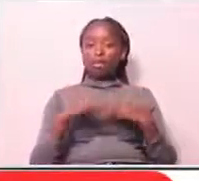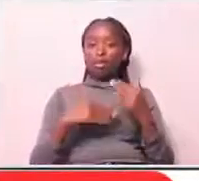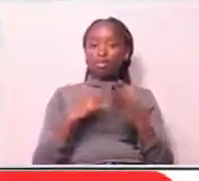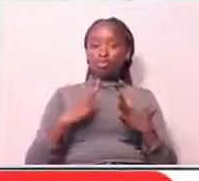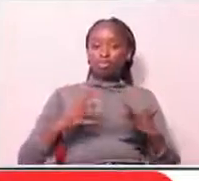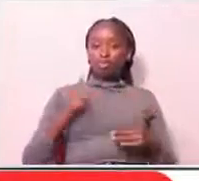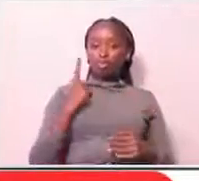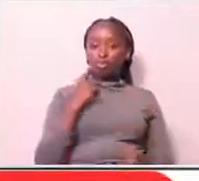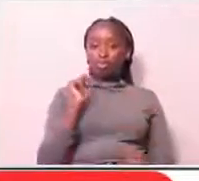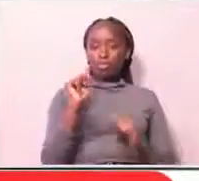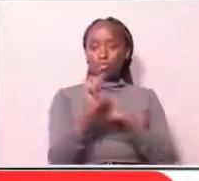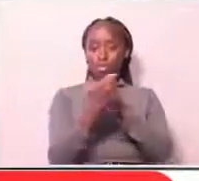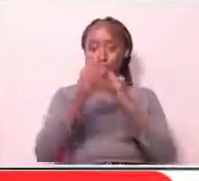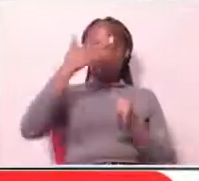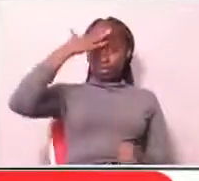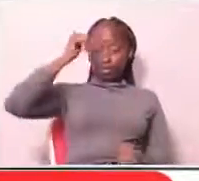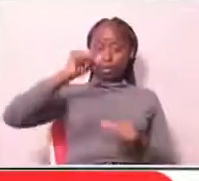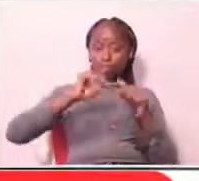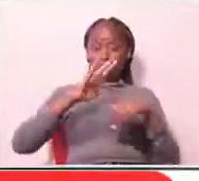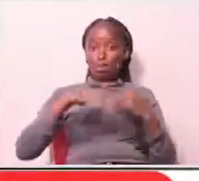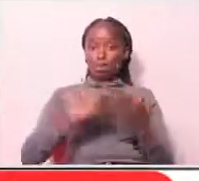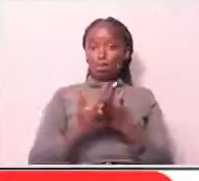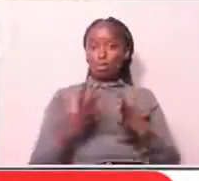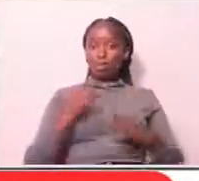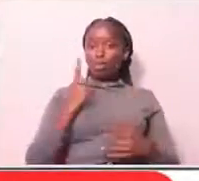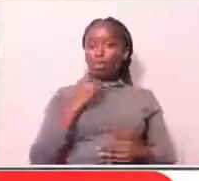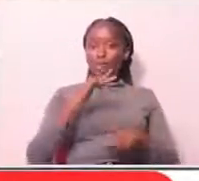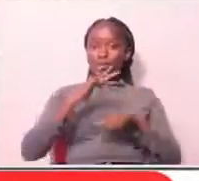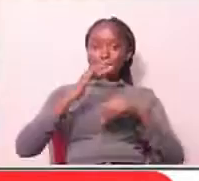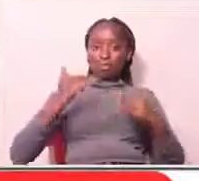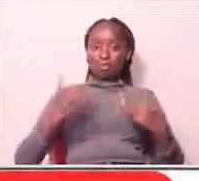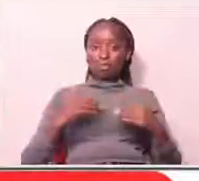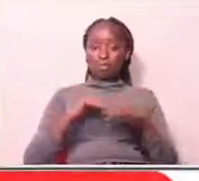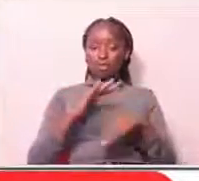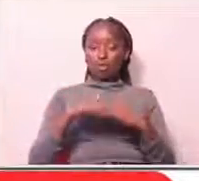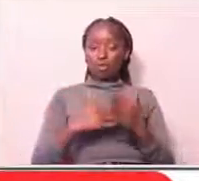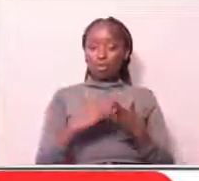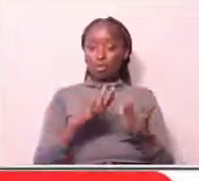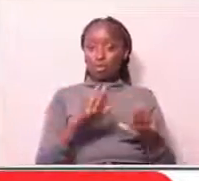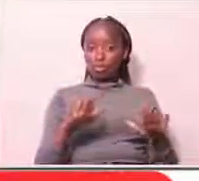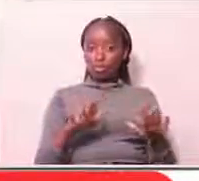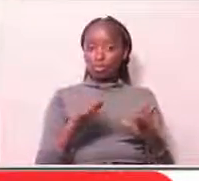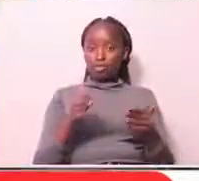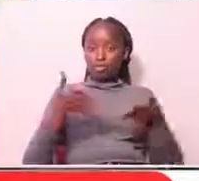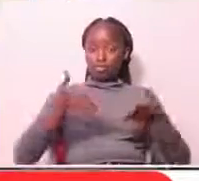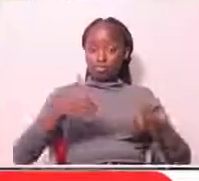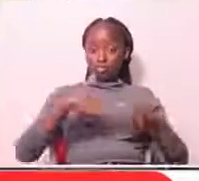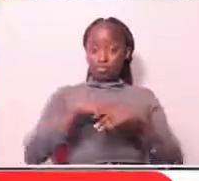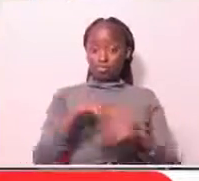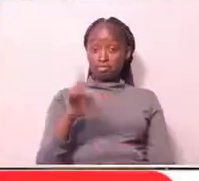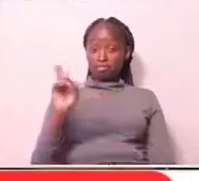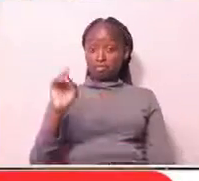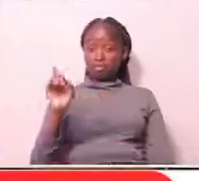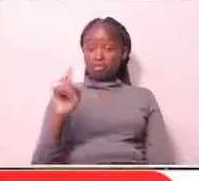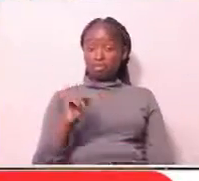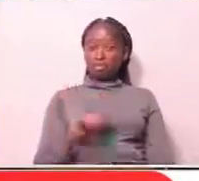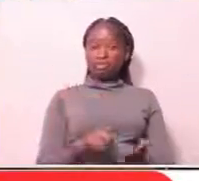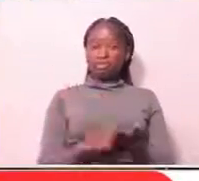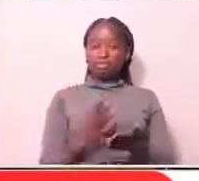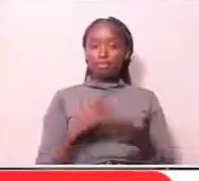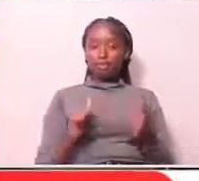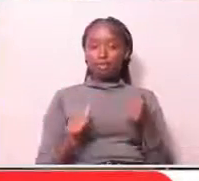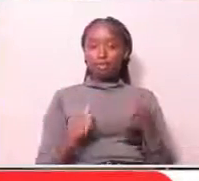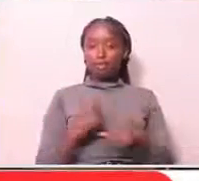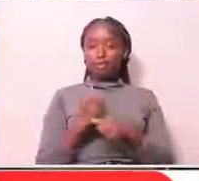waathiriwa hawa wa shambulizi la kigaidi katika jumba la ubalozi la Marekani hapa jijini Nairobi. Ni tukio ambalo